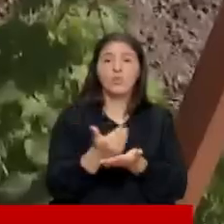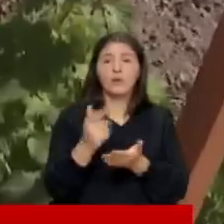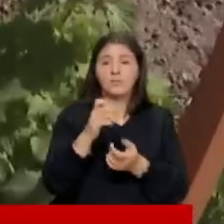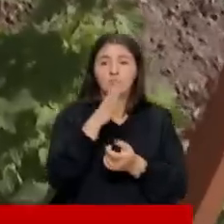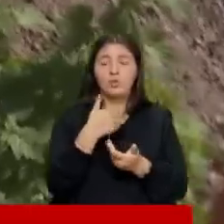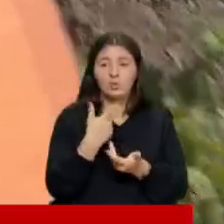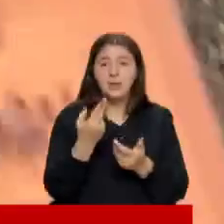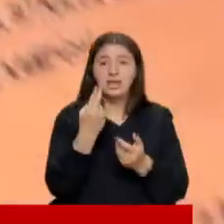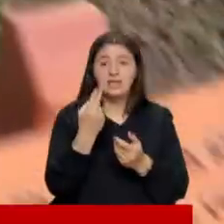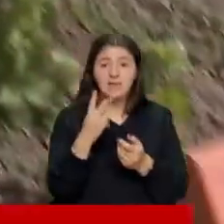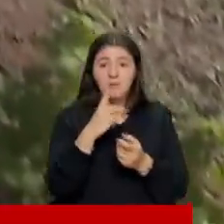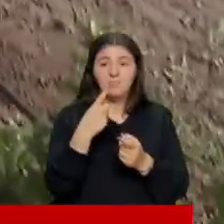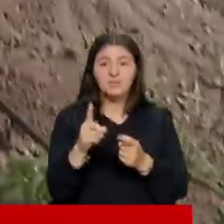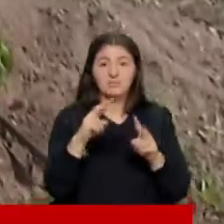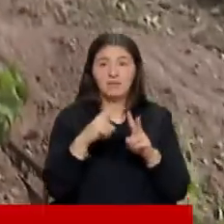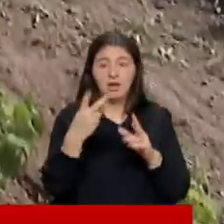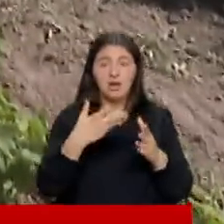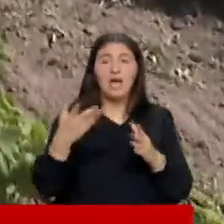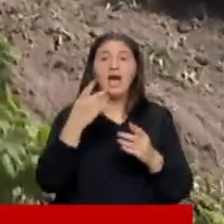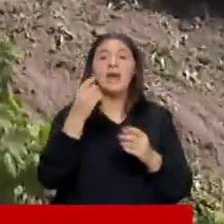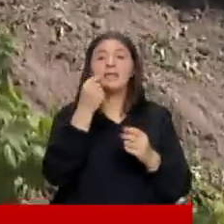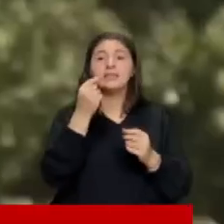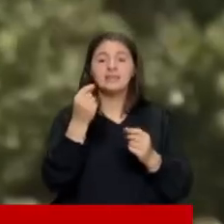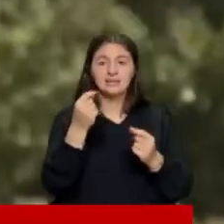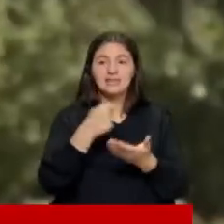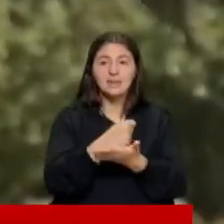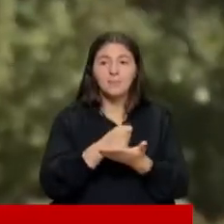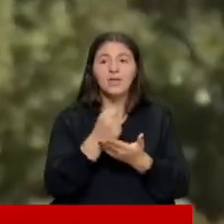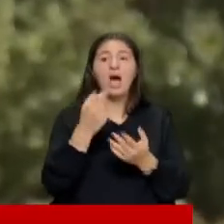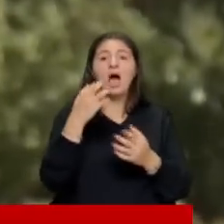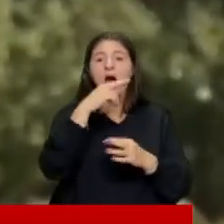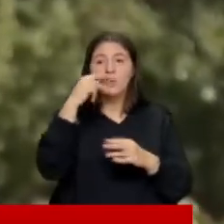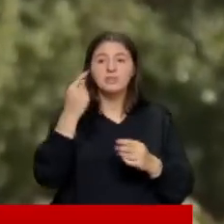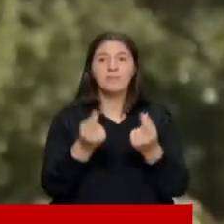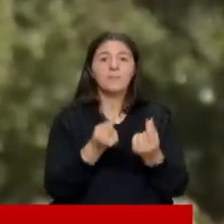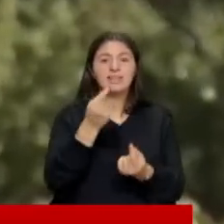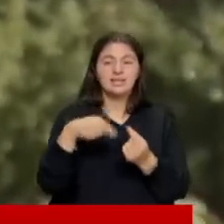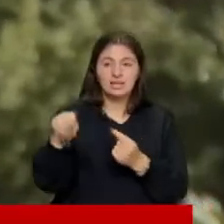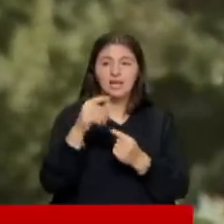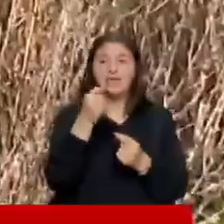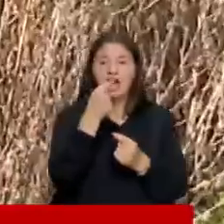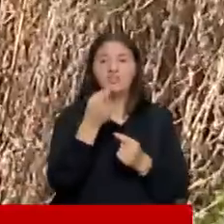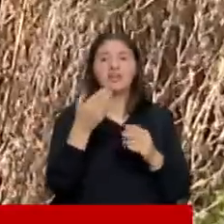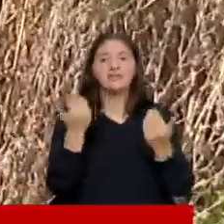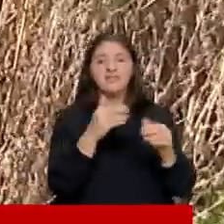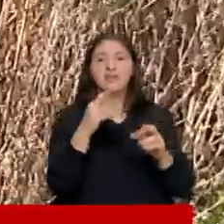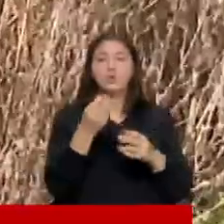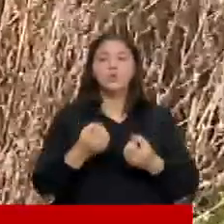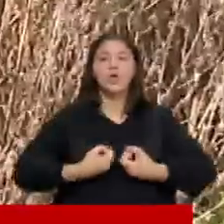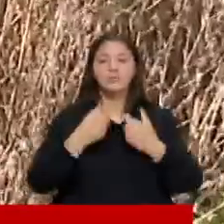aldığımızı üzerine kurulu tıbbi aromatik bitki bahçesi de bir ilk olacak Ankara'da ilaç gıda takviyesi gibi ürünler